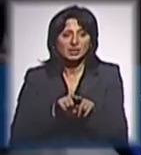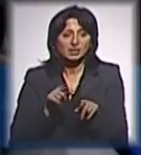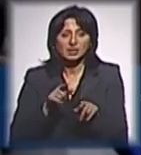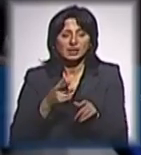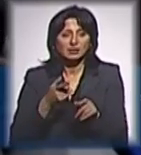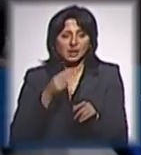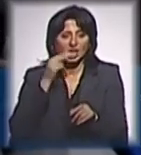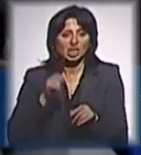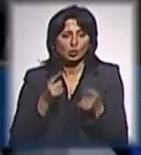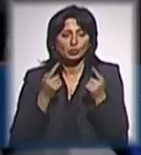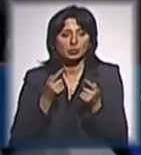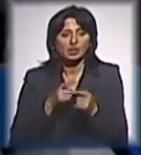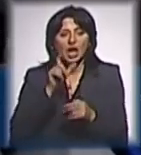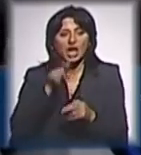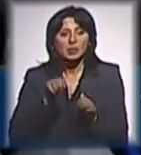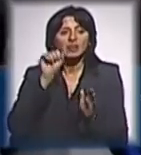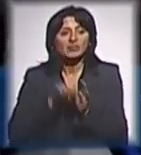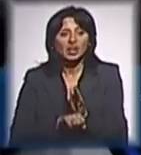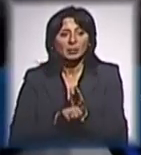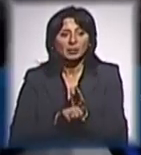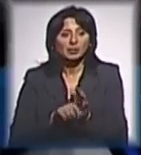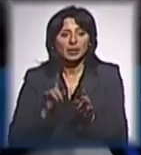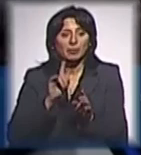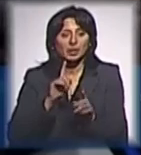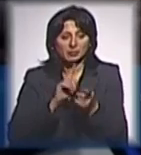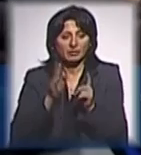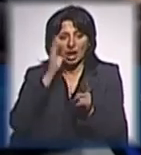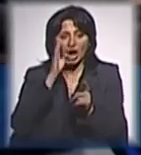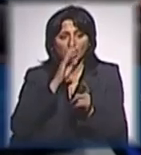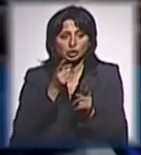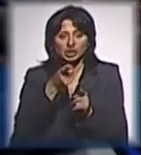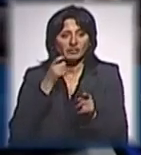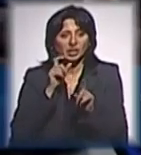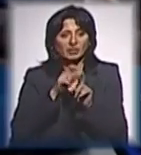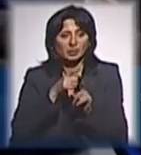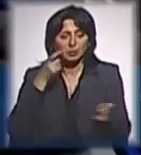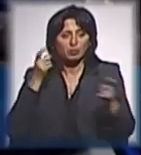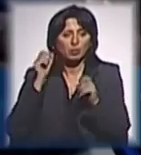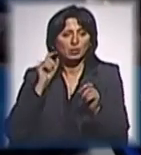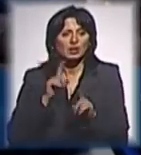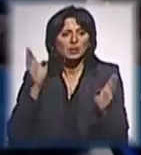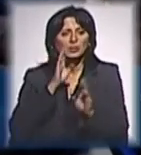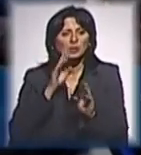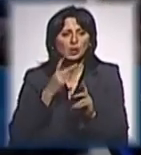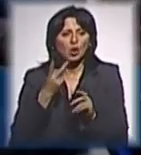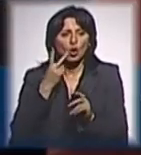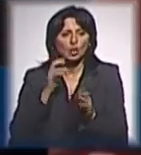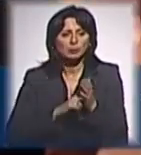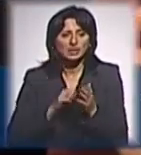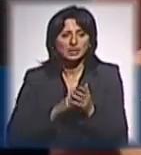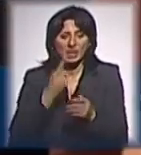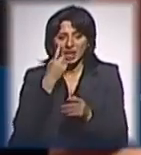შემთხვევაში არანაკლები დანაშაულია, იმიტომ რომ ადამიანის ყოლობა ხდება არა მარტო თვით, არამედ ჰაერში გამნეული თვით, სხვა მომენტირებით, რაც გამოწეულია ორი